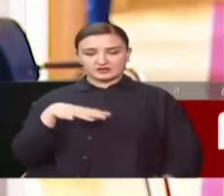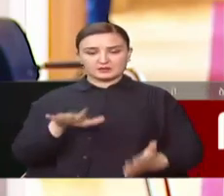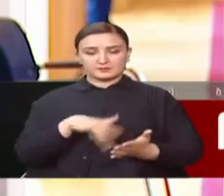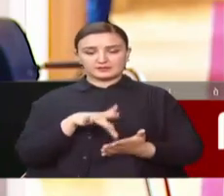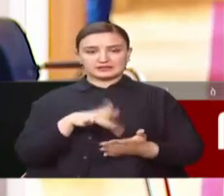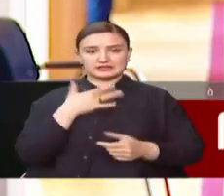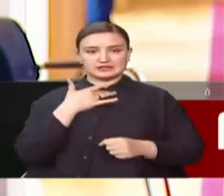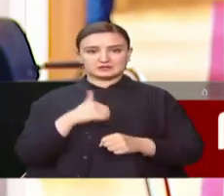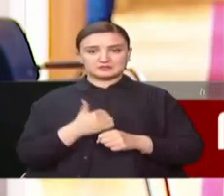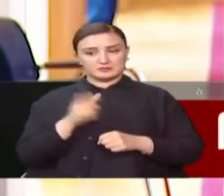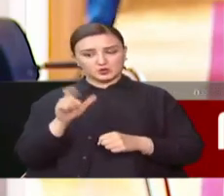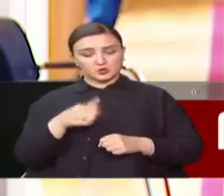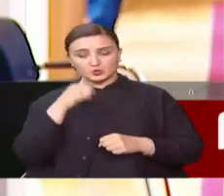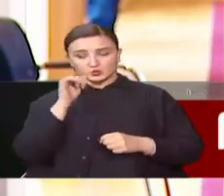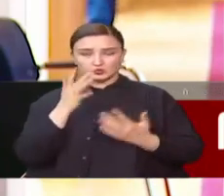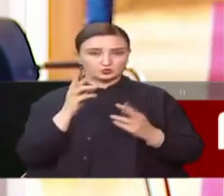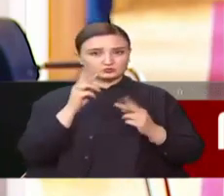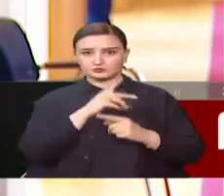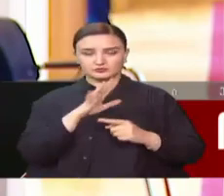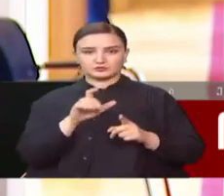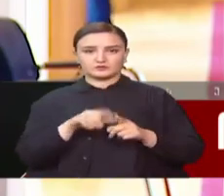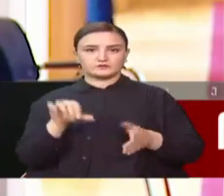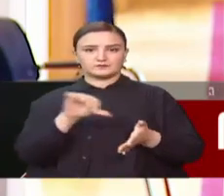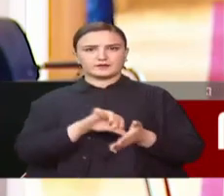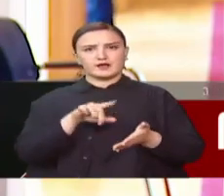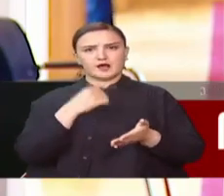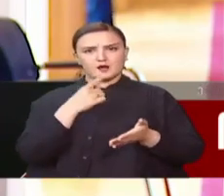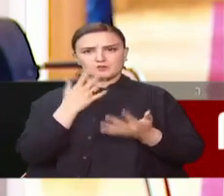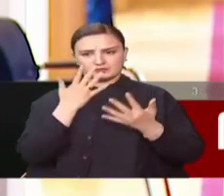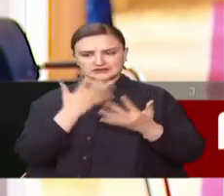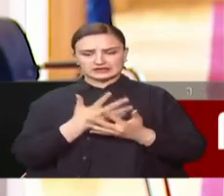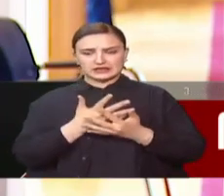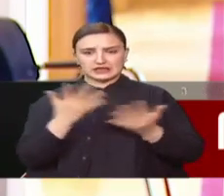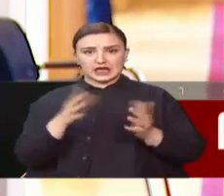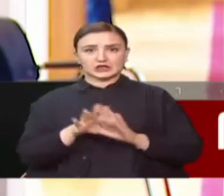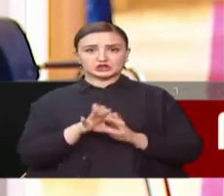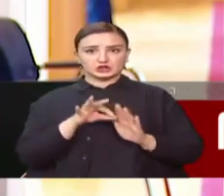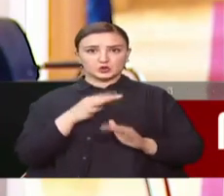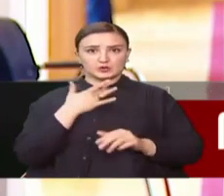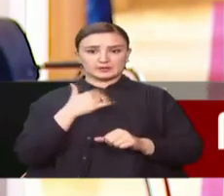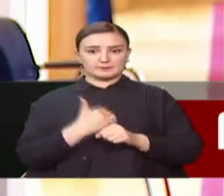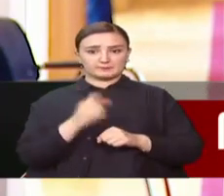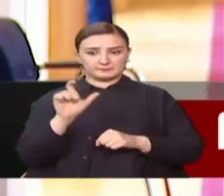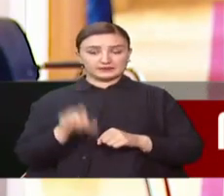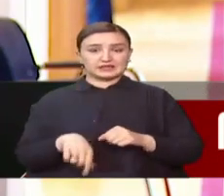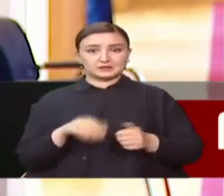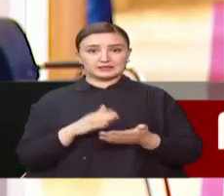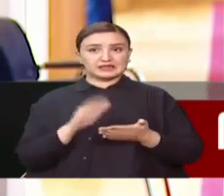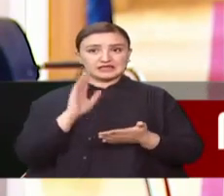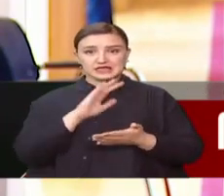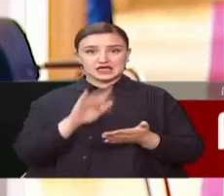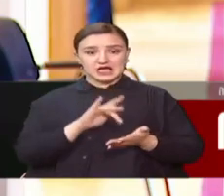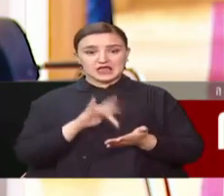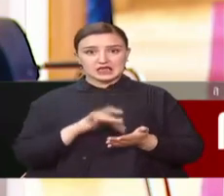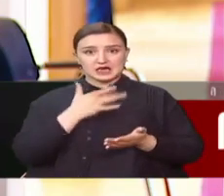მერი უკაცრავად, თუ გუშინ იყო თუ არ ვწდები, გამოდის და ღიად ამბობს, ანუ არჩეული მერი, ადამიანი, რომელიც არის დედაქალაქის